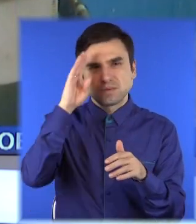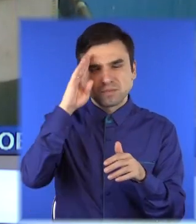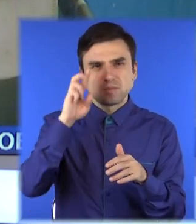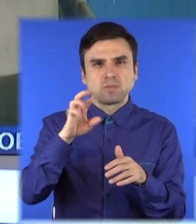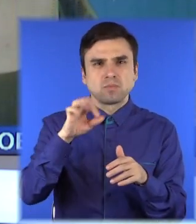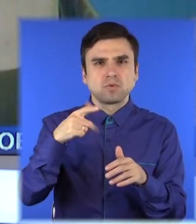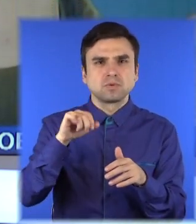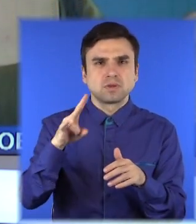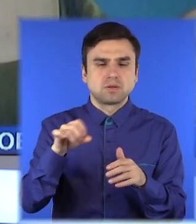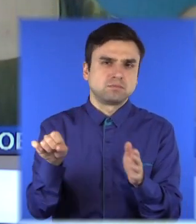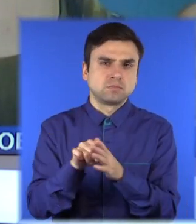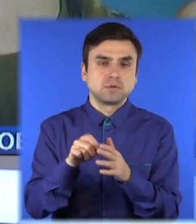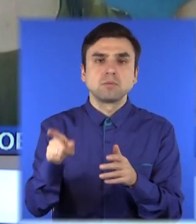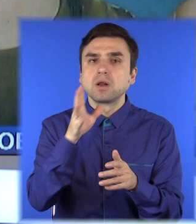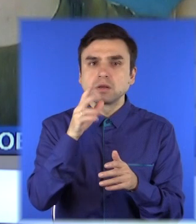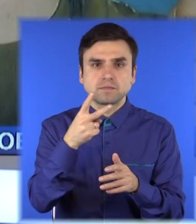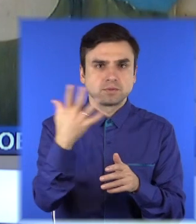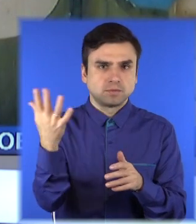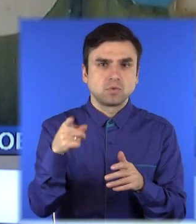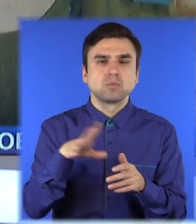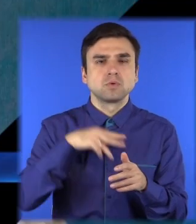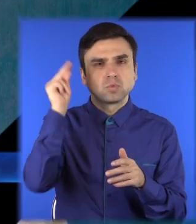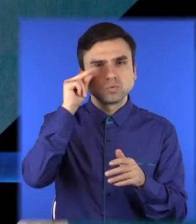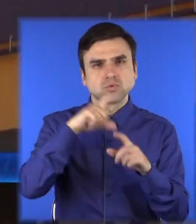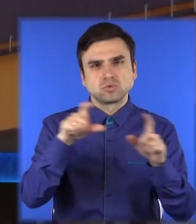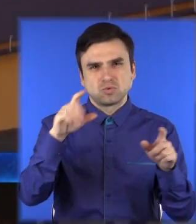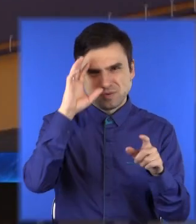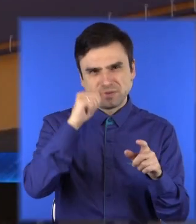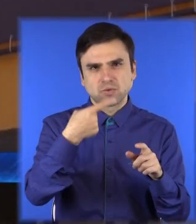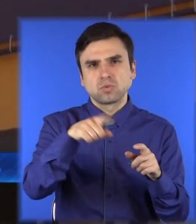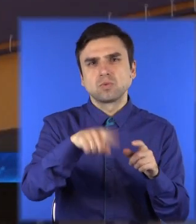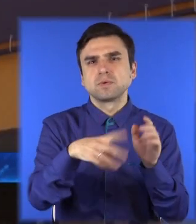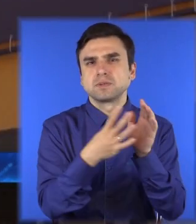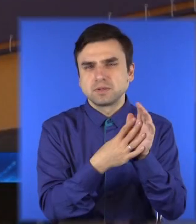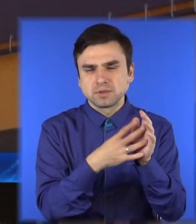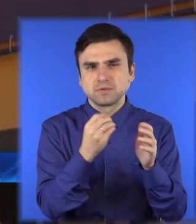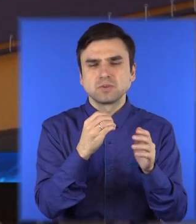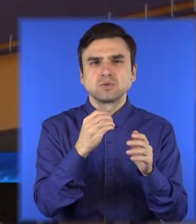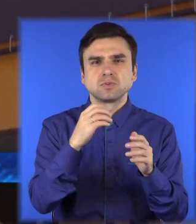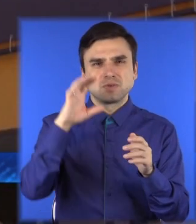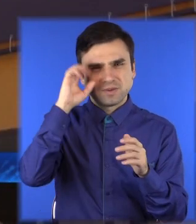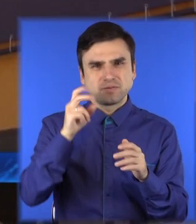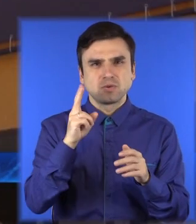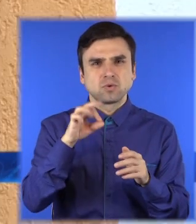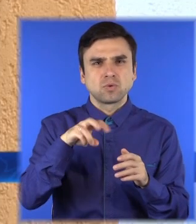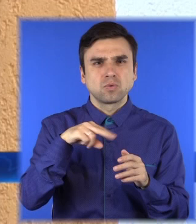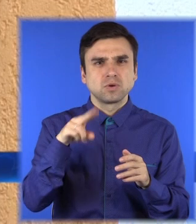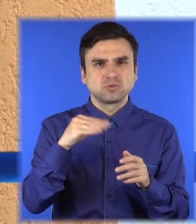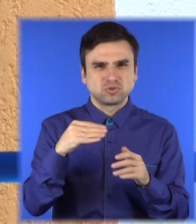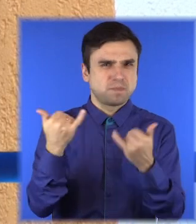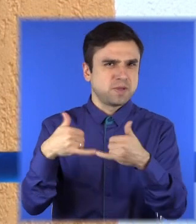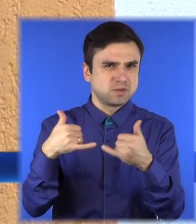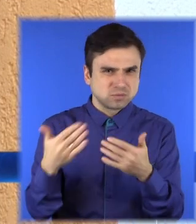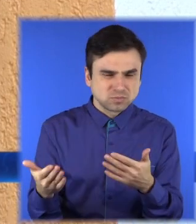було 25 років. Він закінчив Криворізьку школу номер 9 та Криворізький коледж Національної металургійної академії